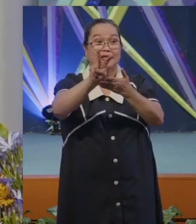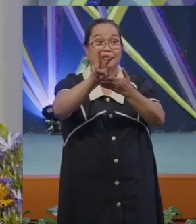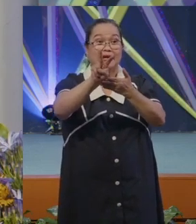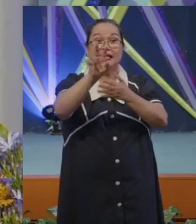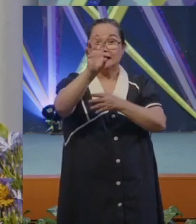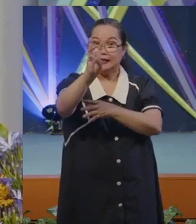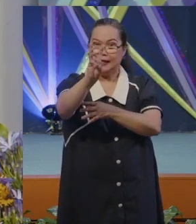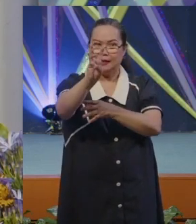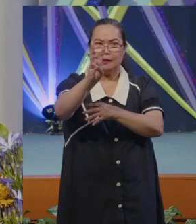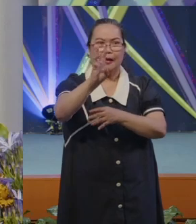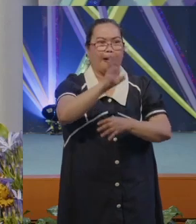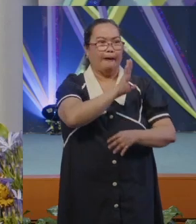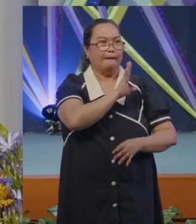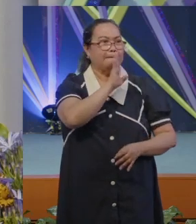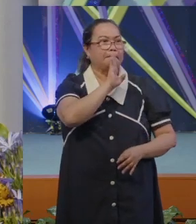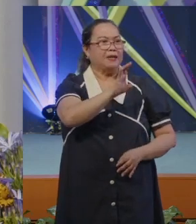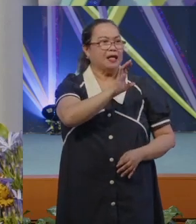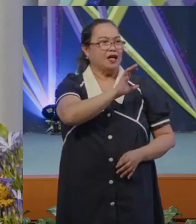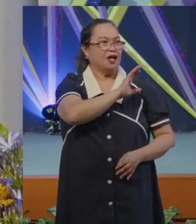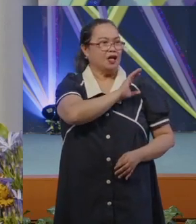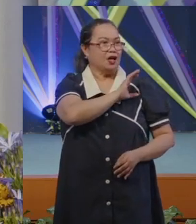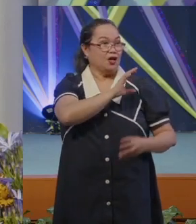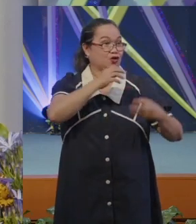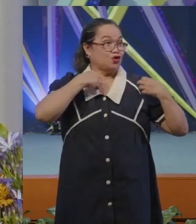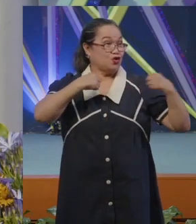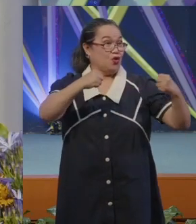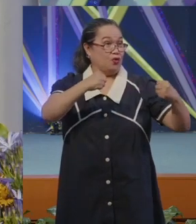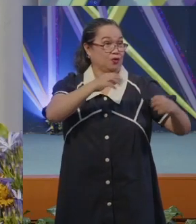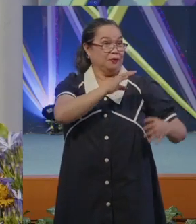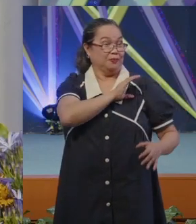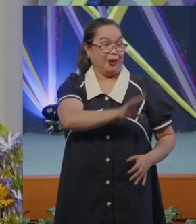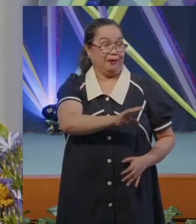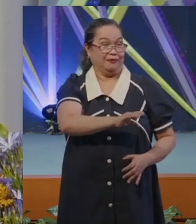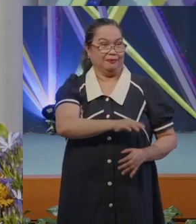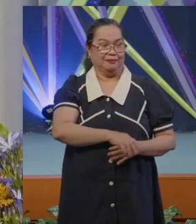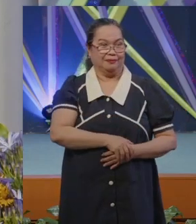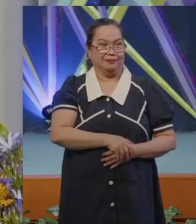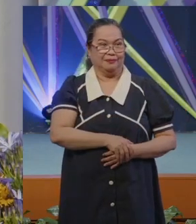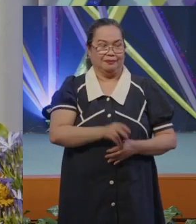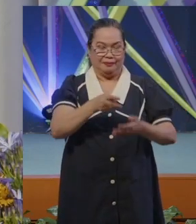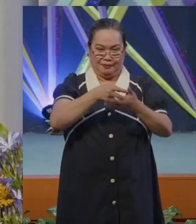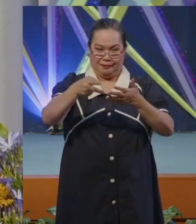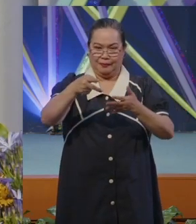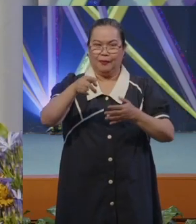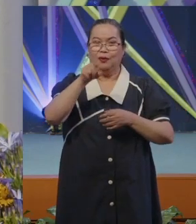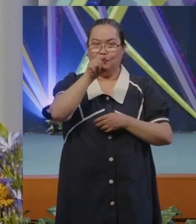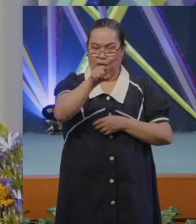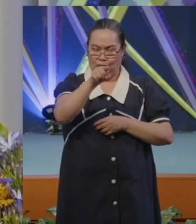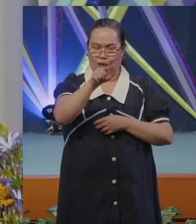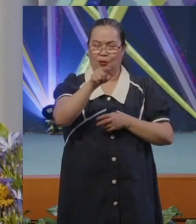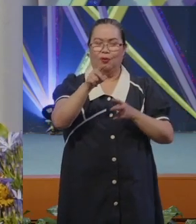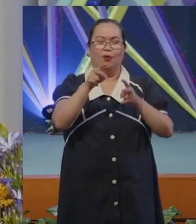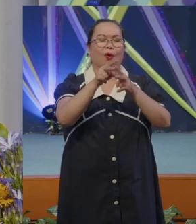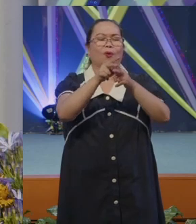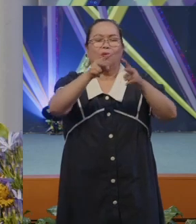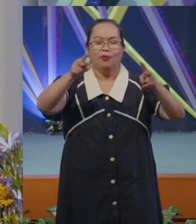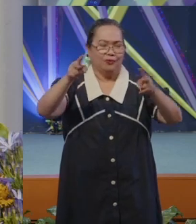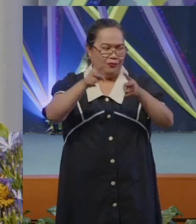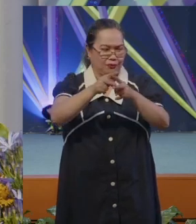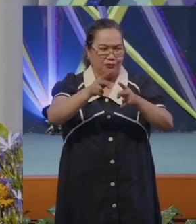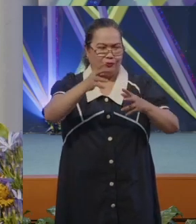strong and courageous. Verse 7, only be strong and